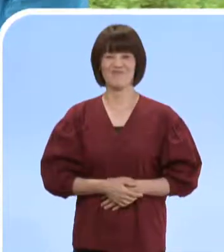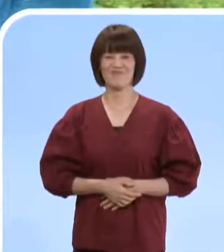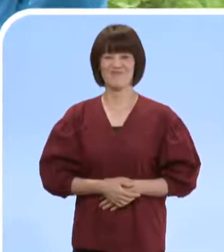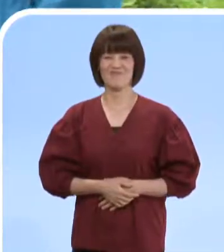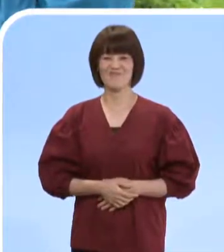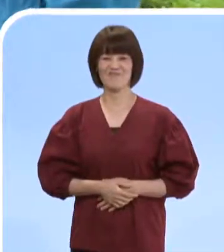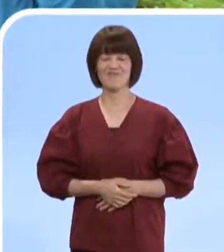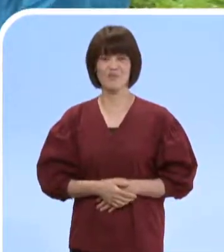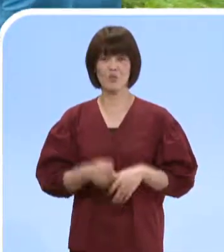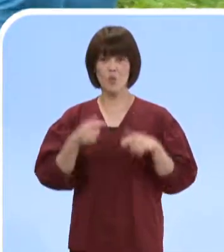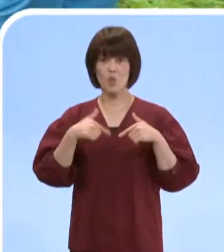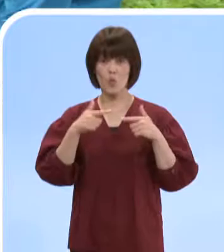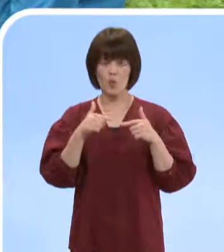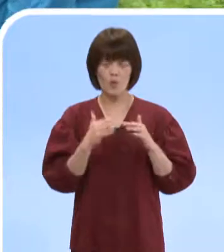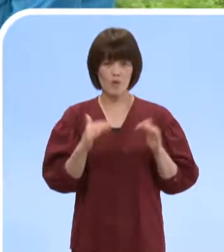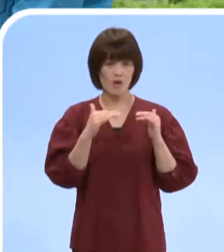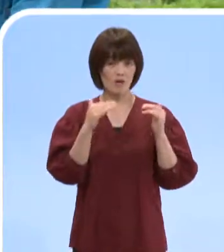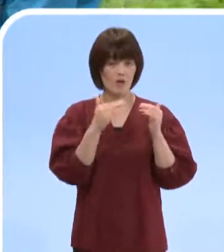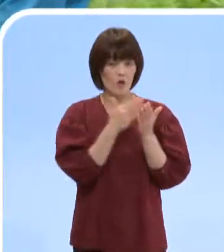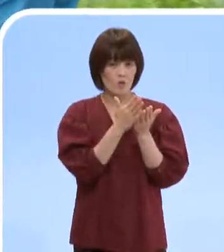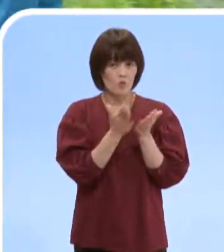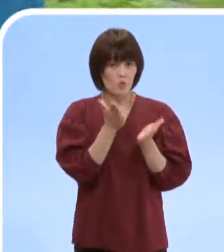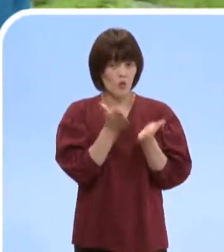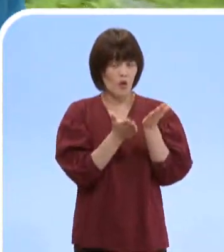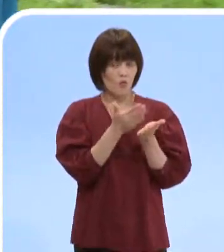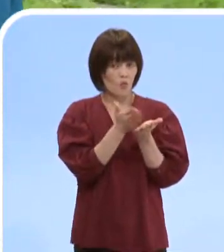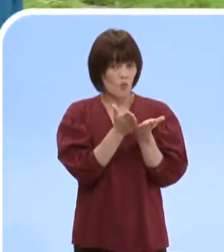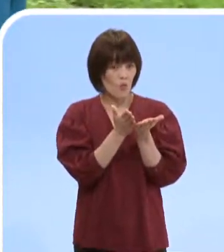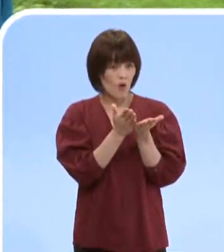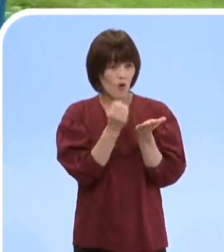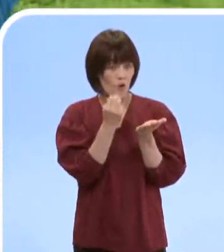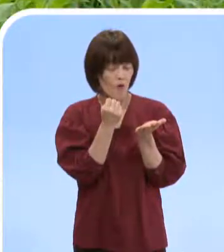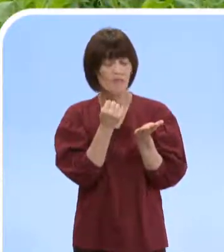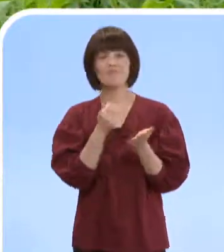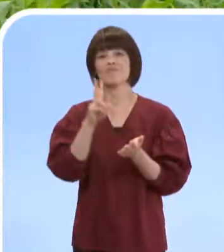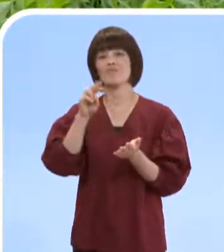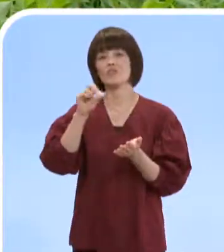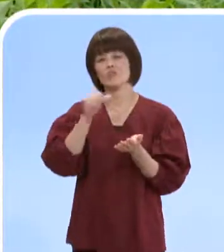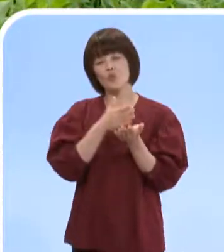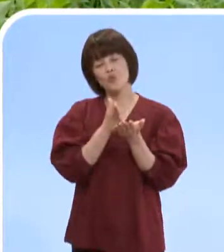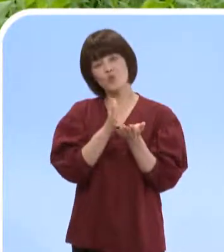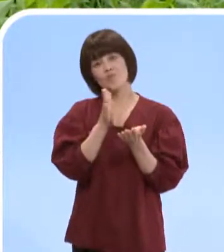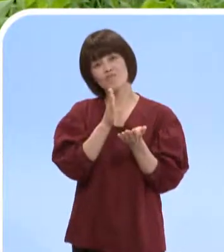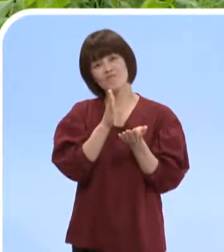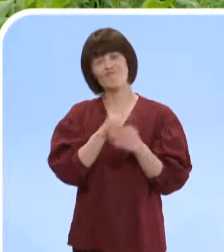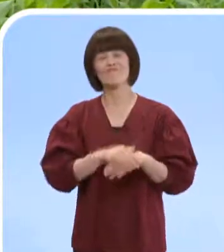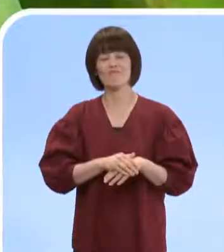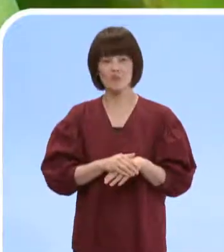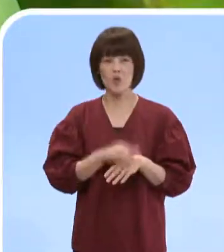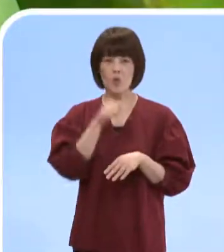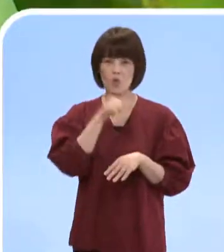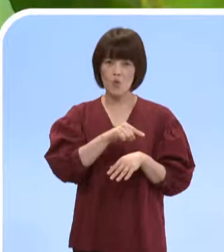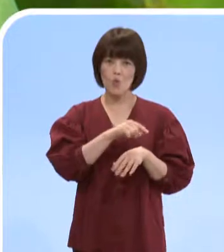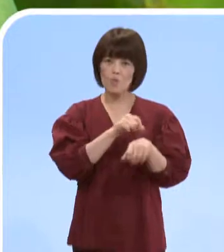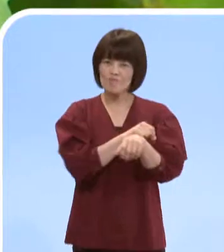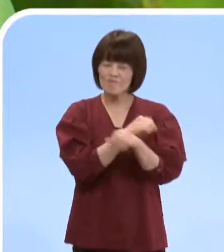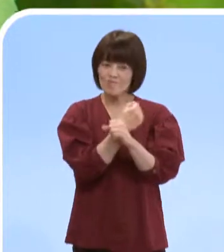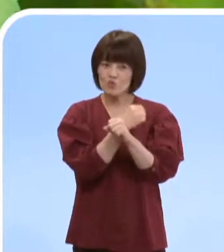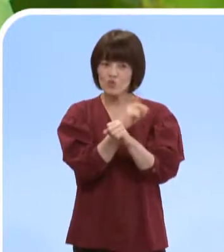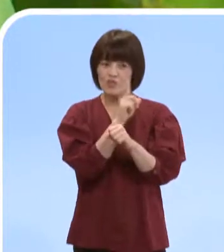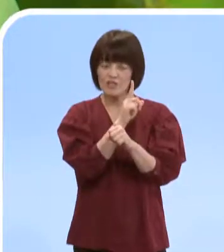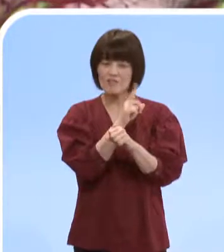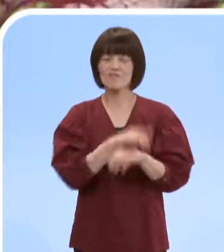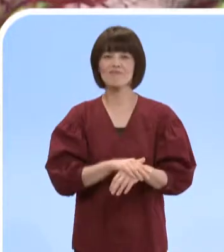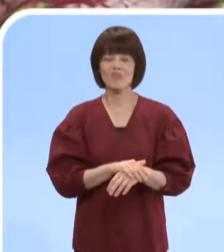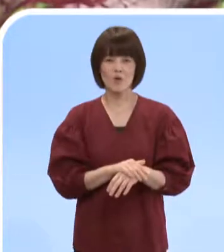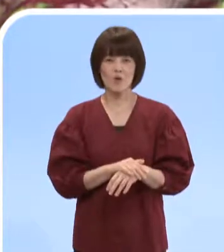常時どれぐらい野菜ってやってはるんですか。 まあ、大体25種類ぐらいかな。 畑のこだわりみたいなのは何なんですか。 まず